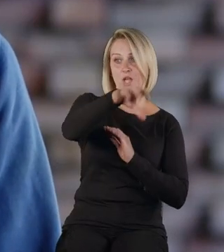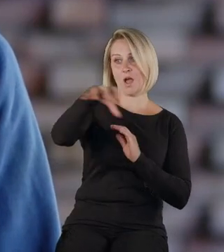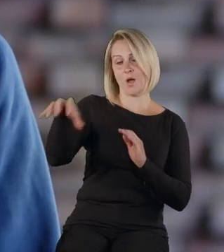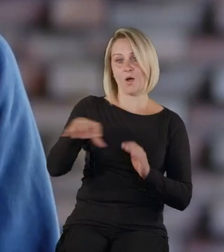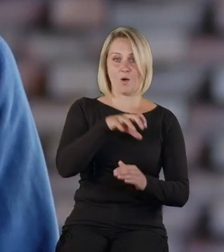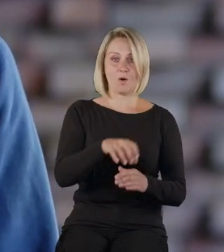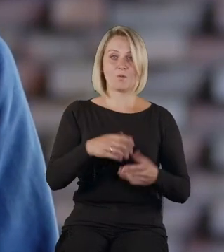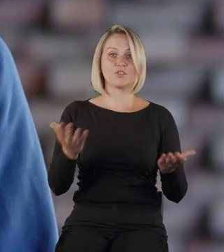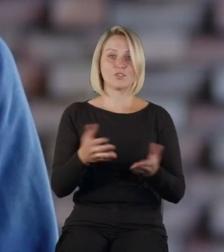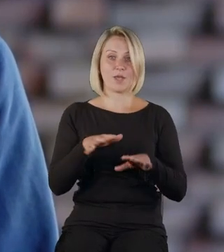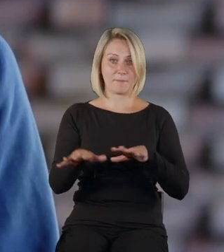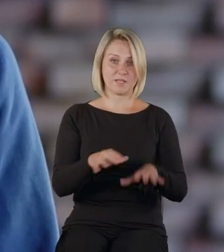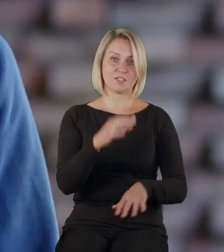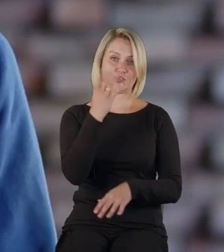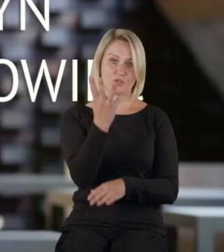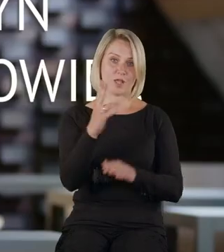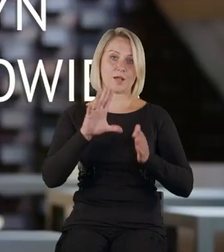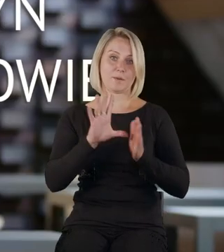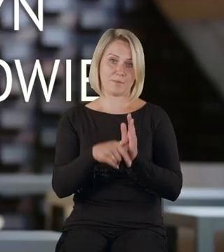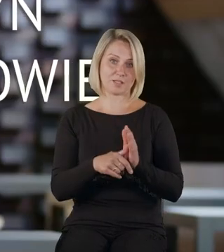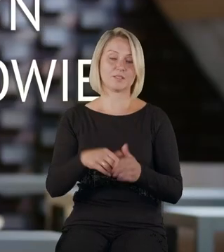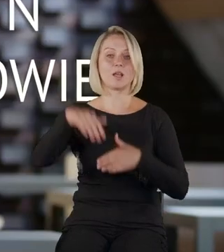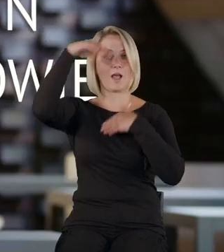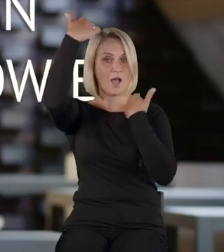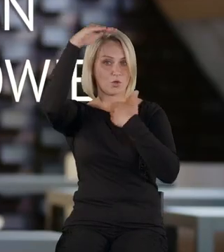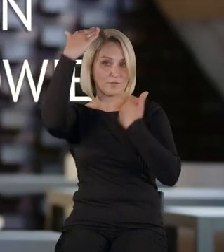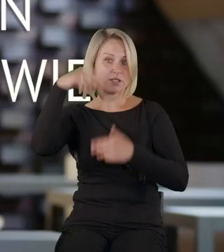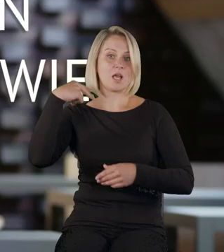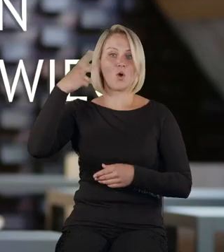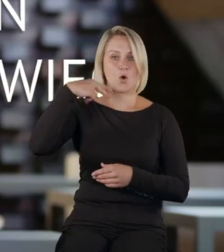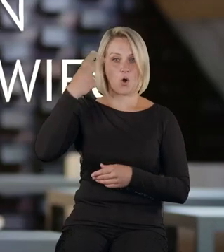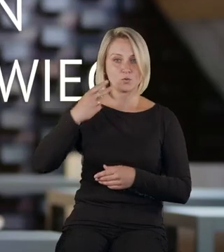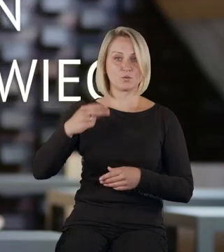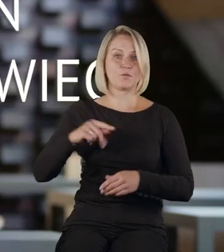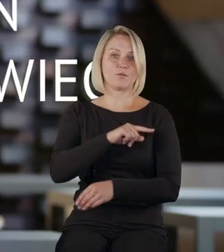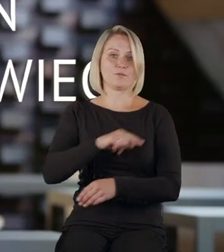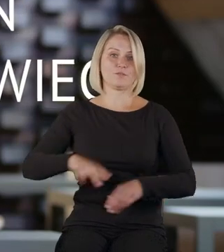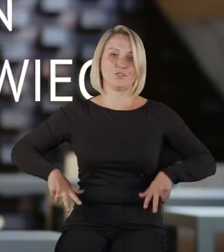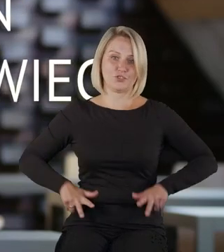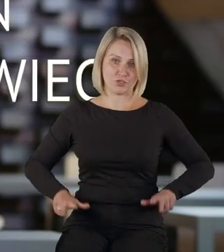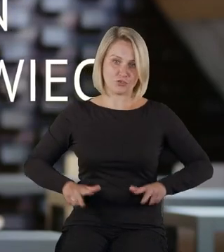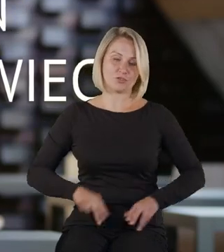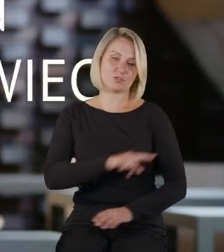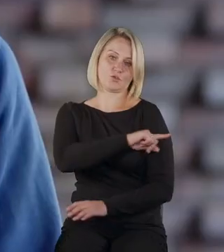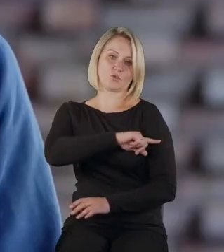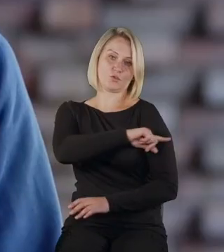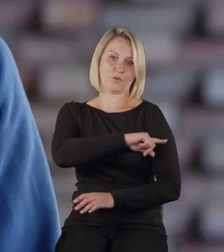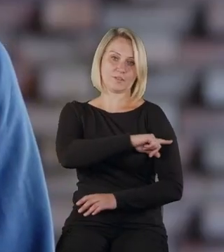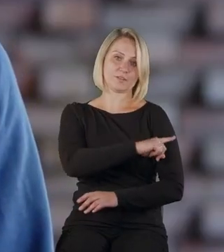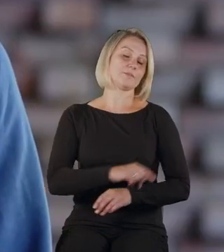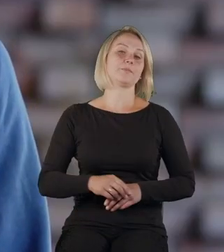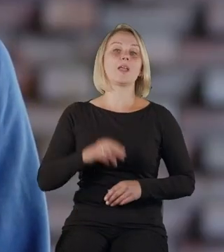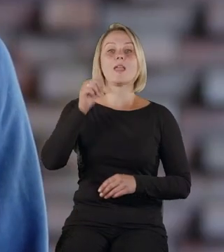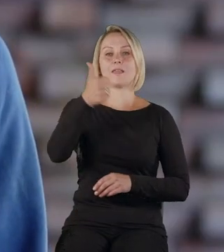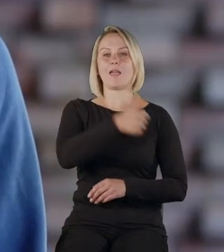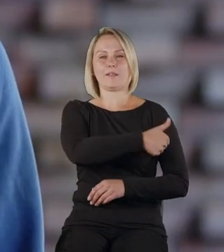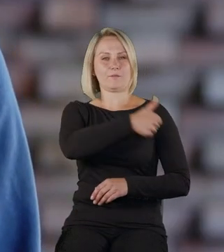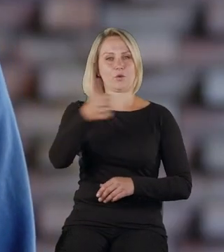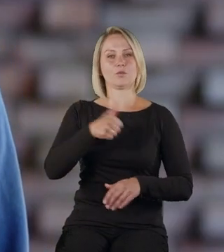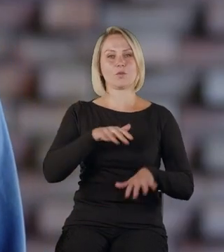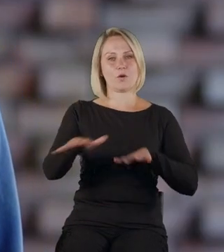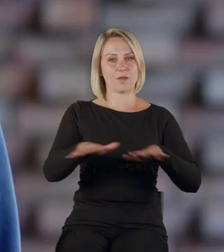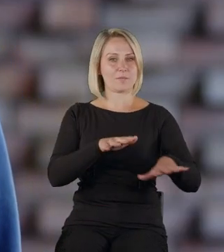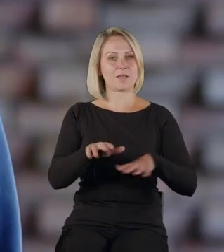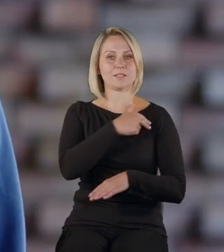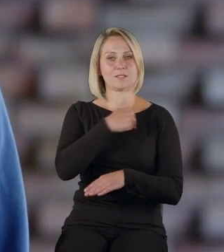uniwersytetu znajdują się w czterech miastach. W Katowicach, Chorzowie, Cieszynie oraz w Sosnowcu. Jednym z wyjątkowych miejsc